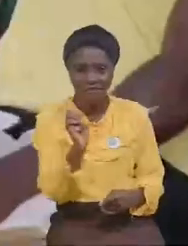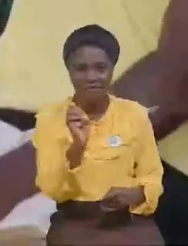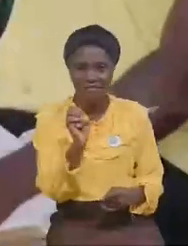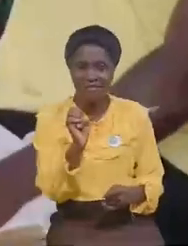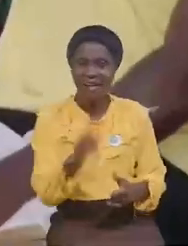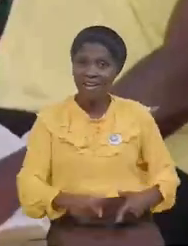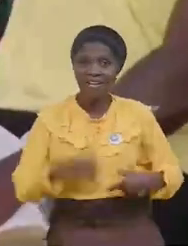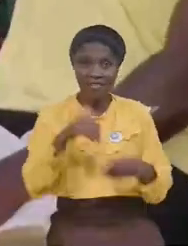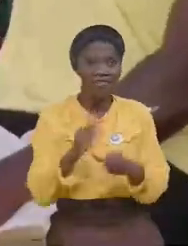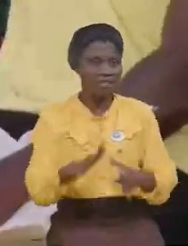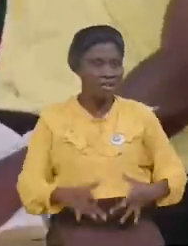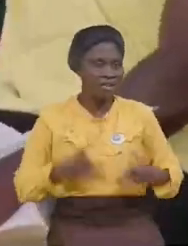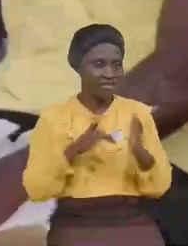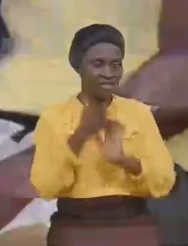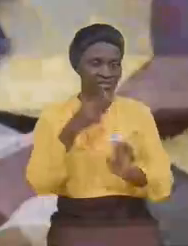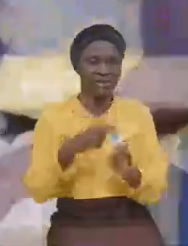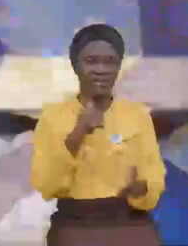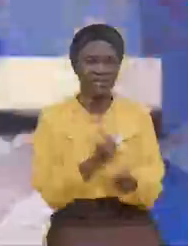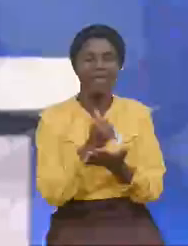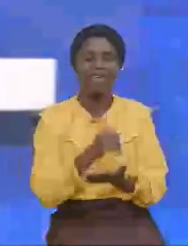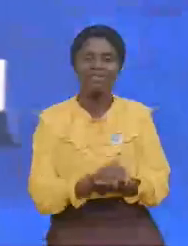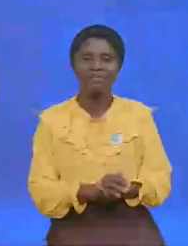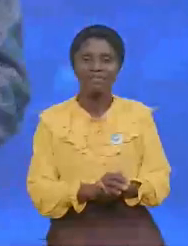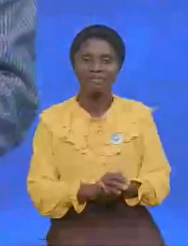jour de votre vie.